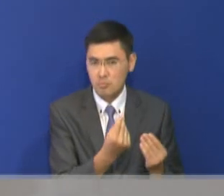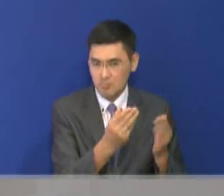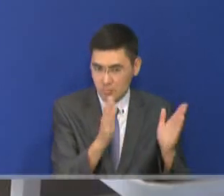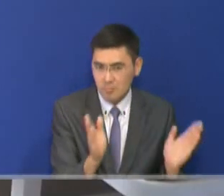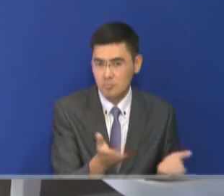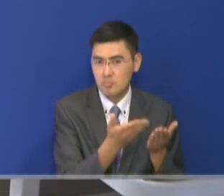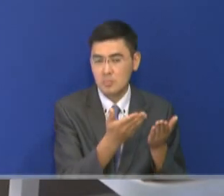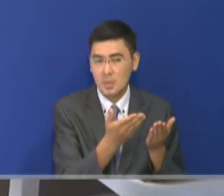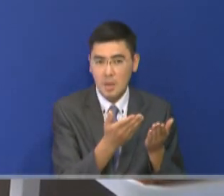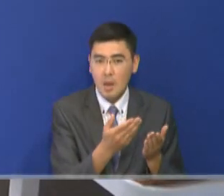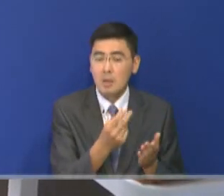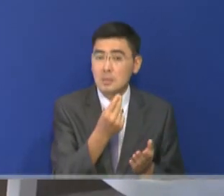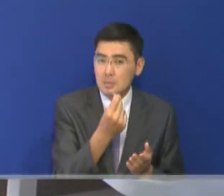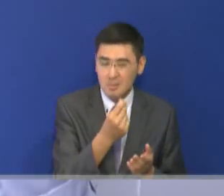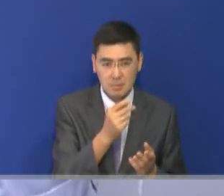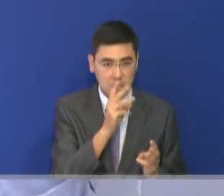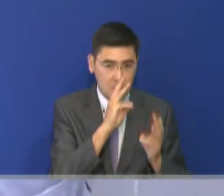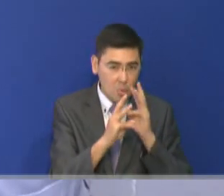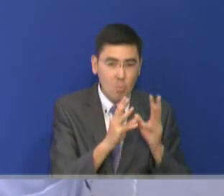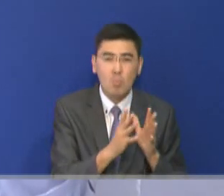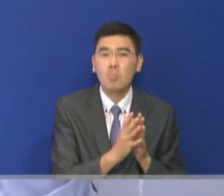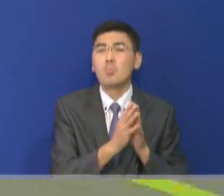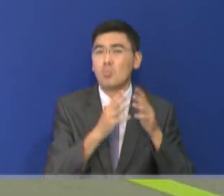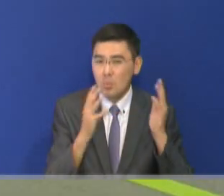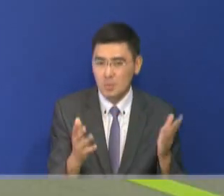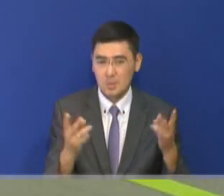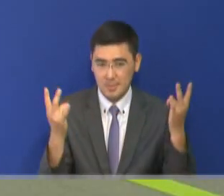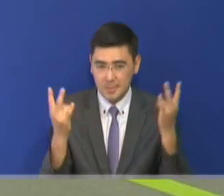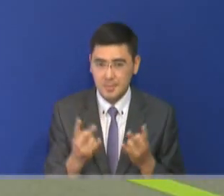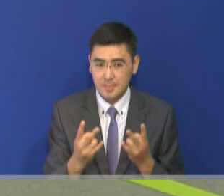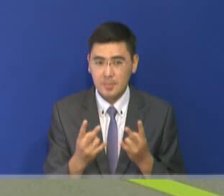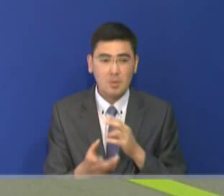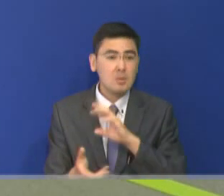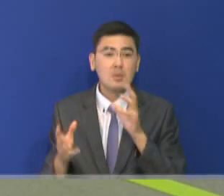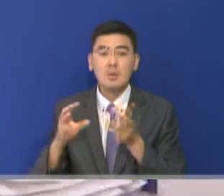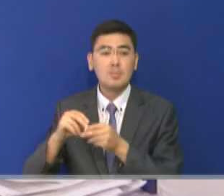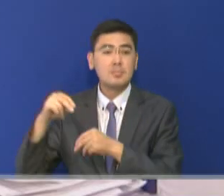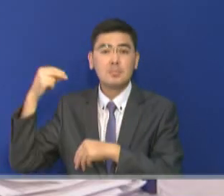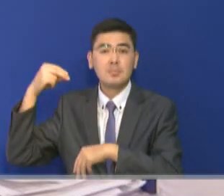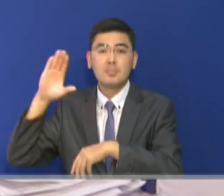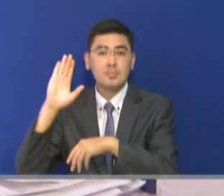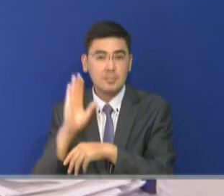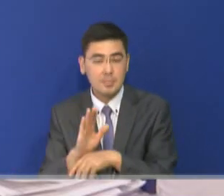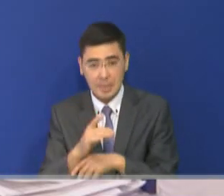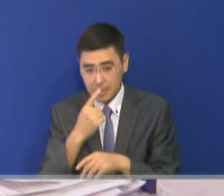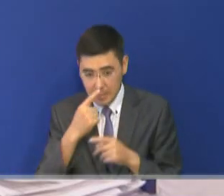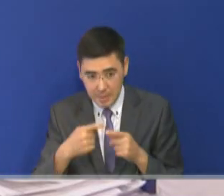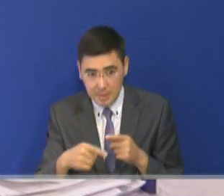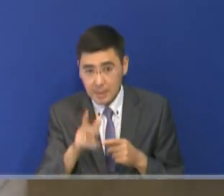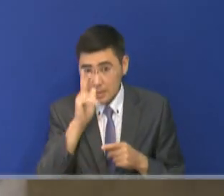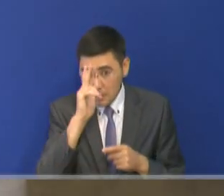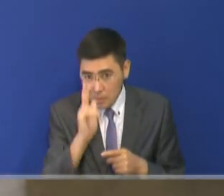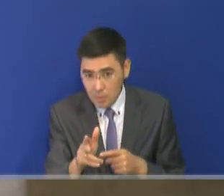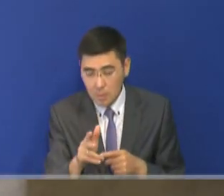посредством увеличения вознаграждения за их нелегкий труд. В связи с этим президент поручил правительству в ближайшие 3 года